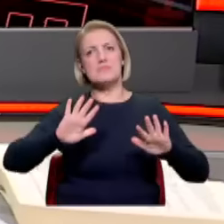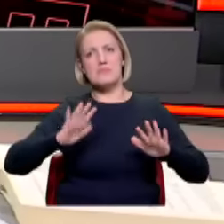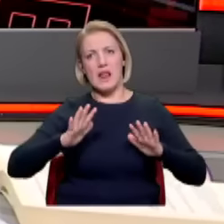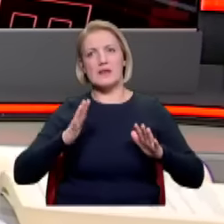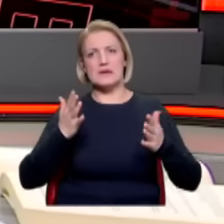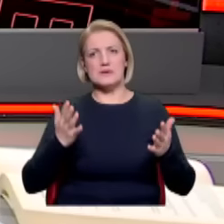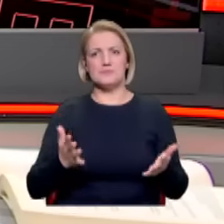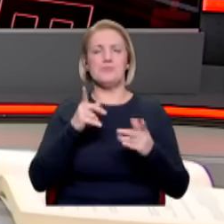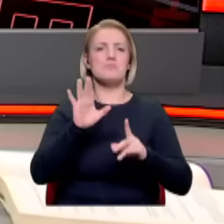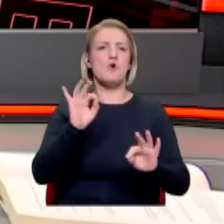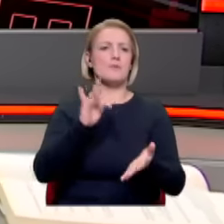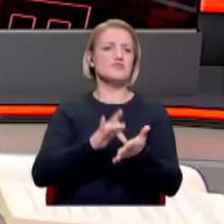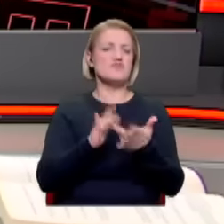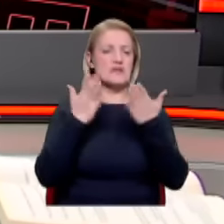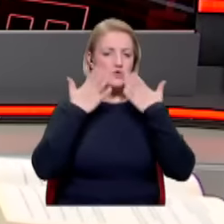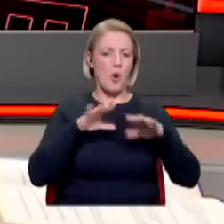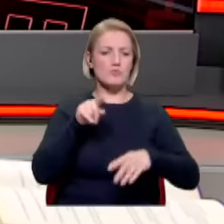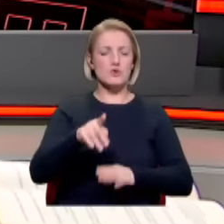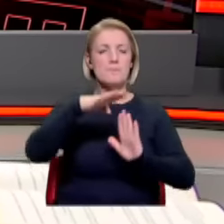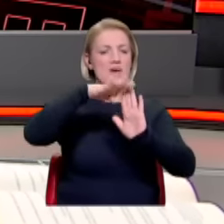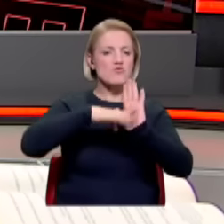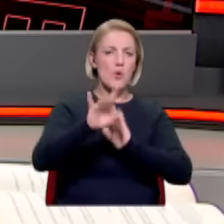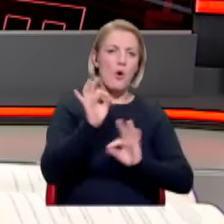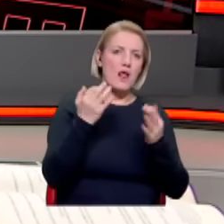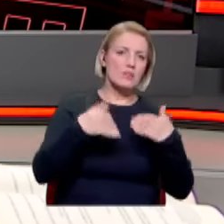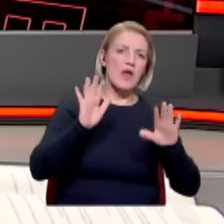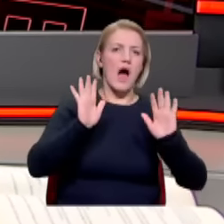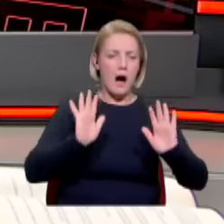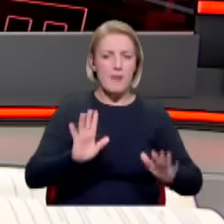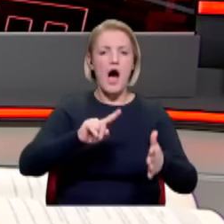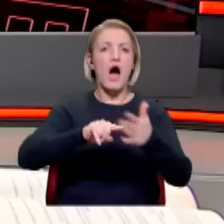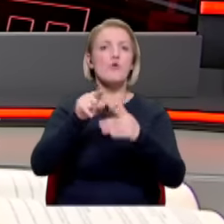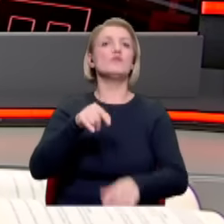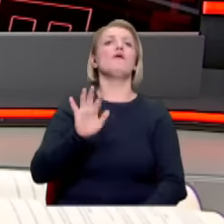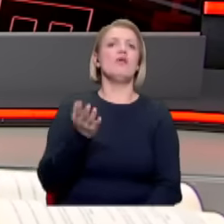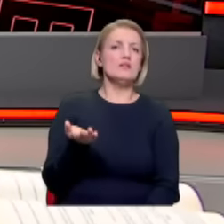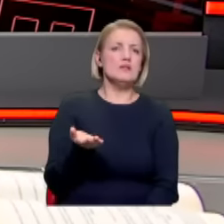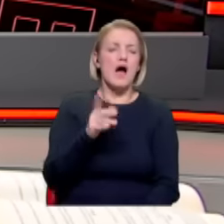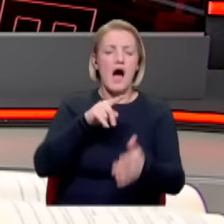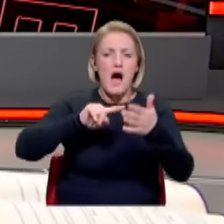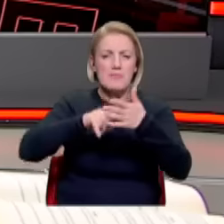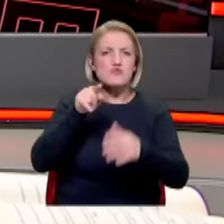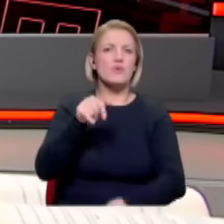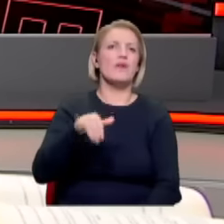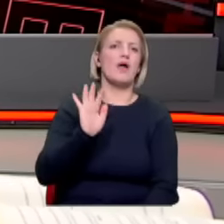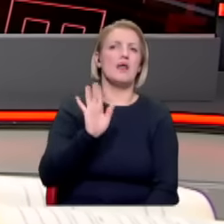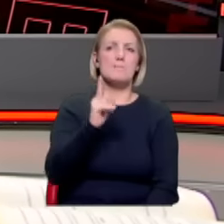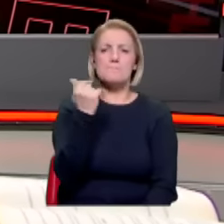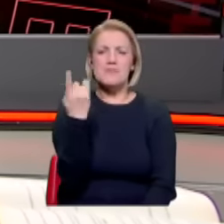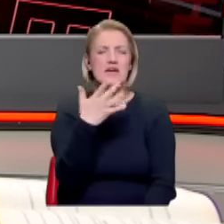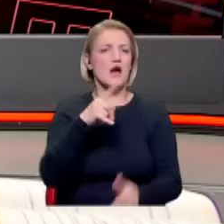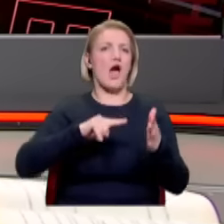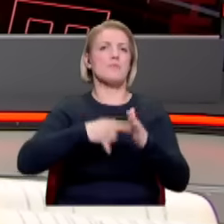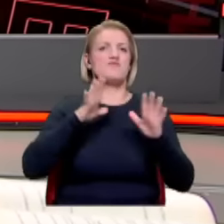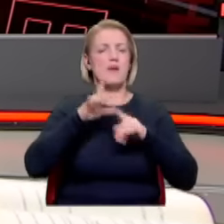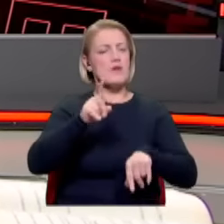işte böyle bir cezası yok bunun, mevzuatta öyle değil filan. Ama amaç o değil ki. Amaç o değil. Birkaç tane amacı